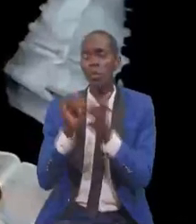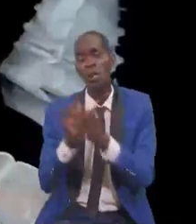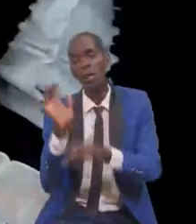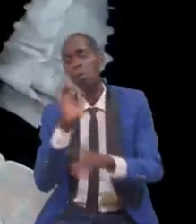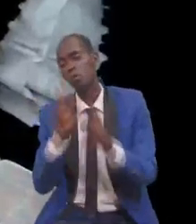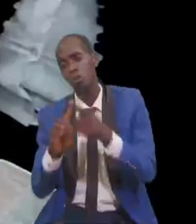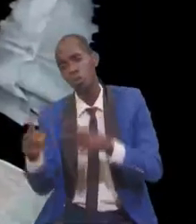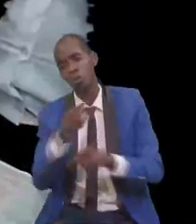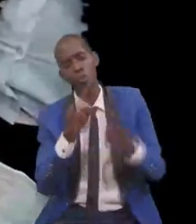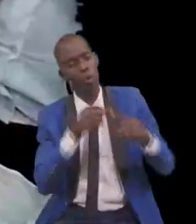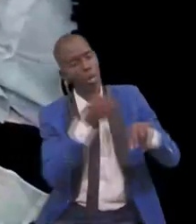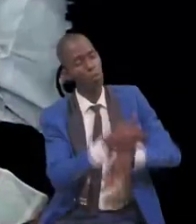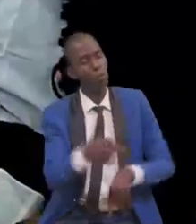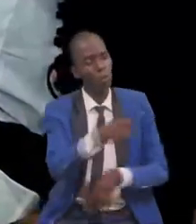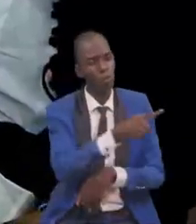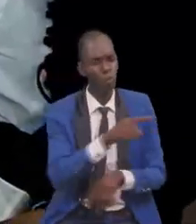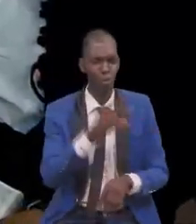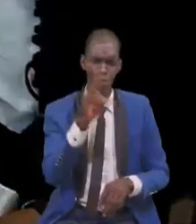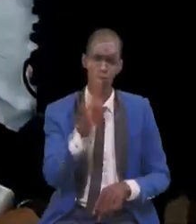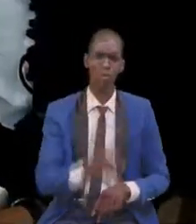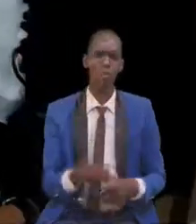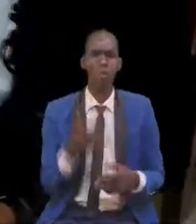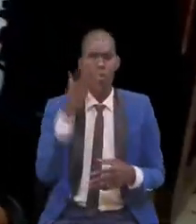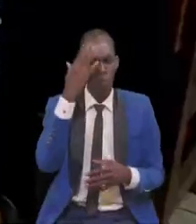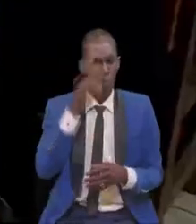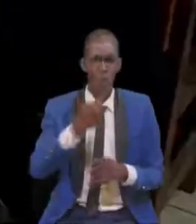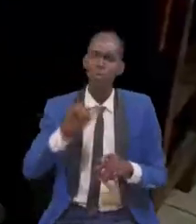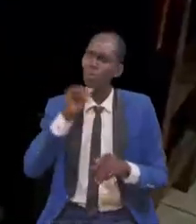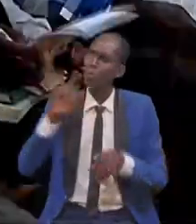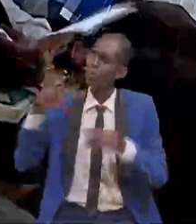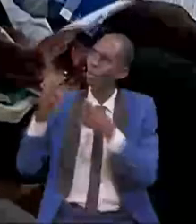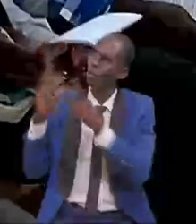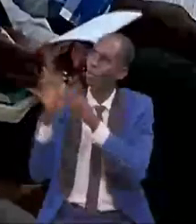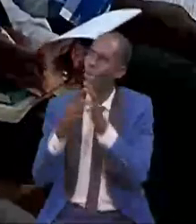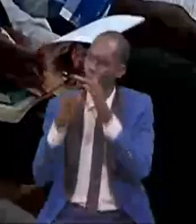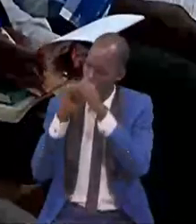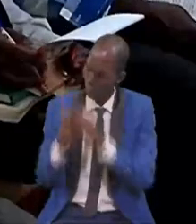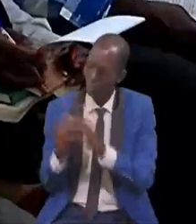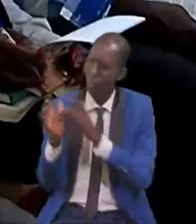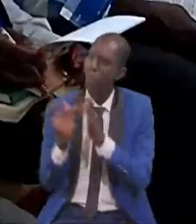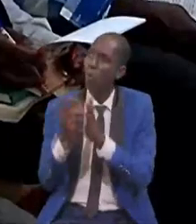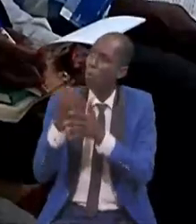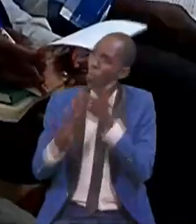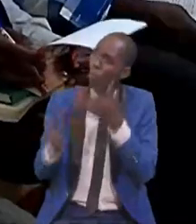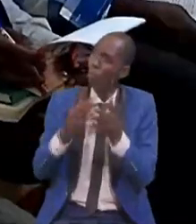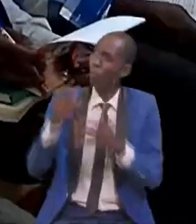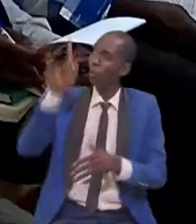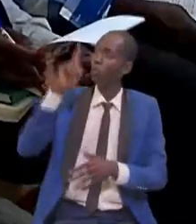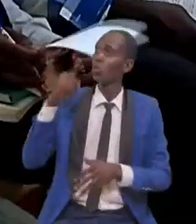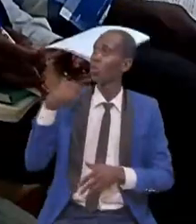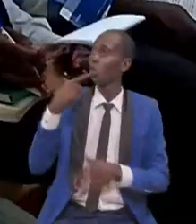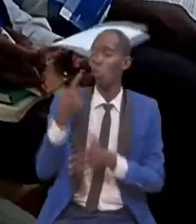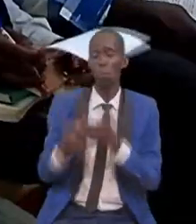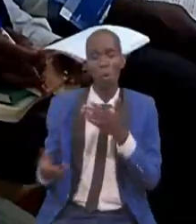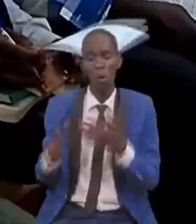te parler de cette manière? Non! Donc tu vas à Jésus et tu l'adores, Jésus, quel que soit ce qu'ils disent, quel que soit